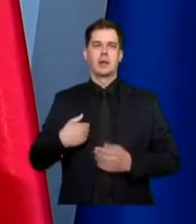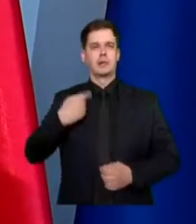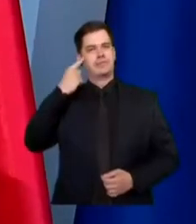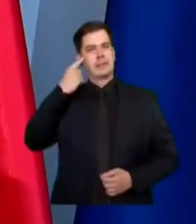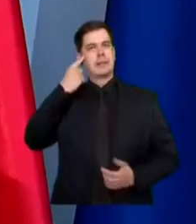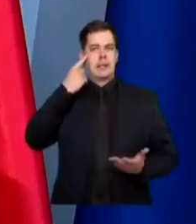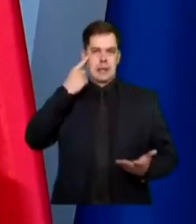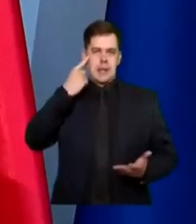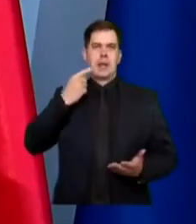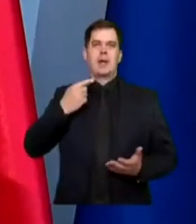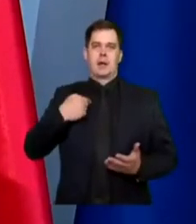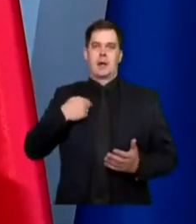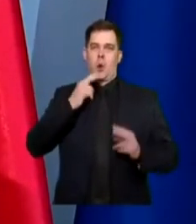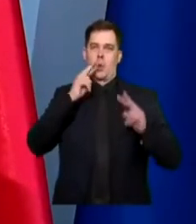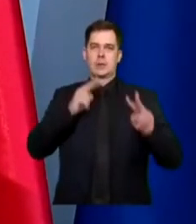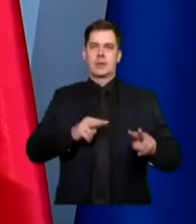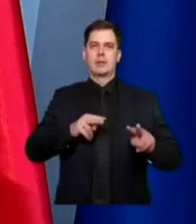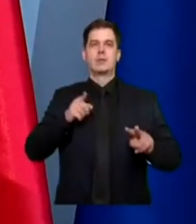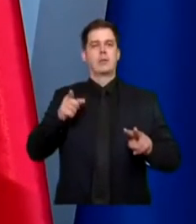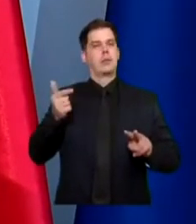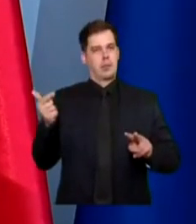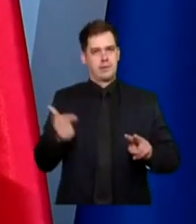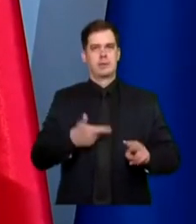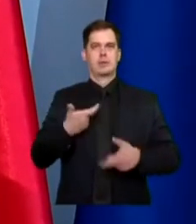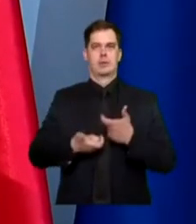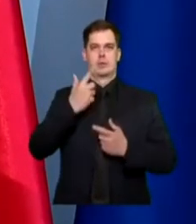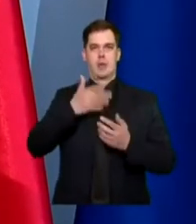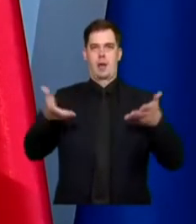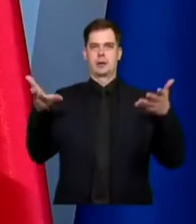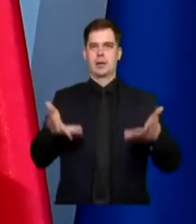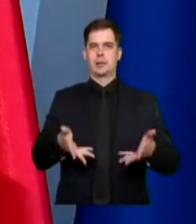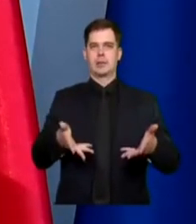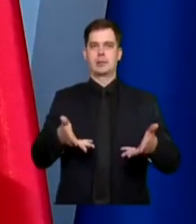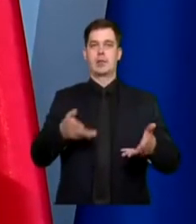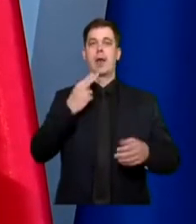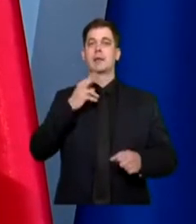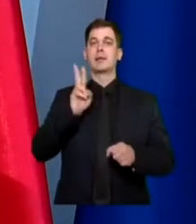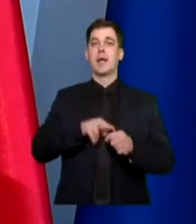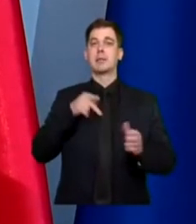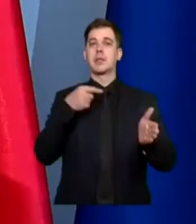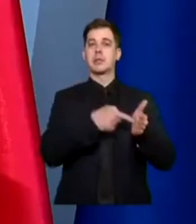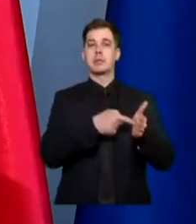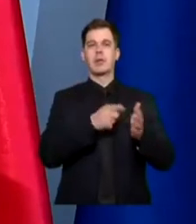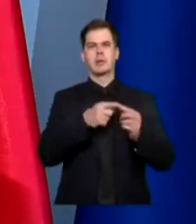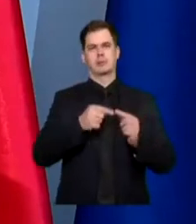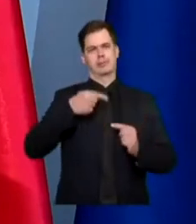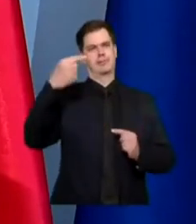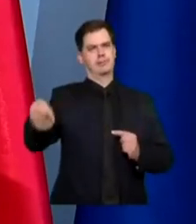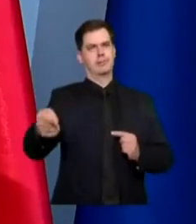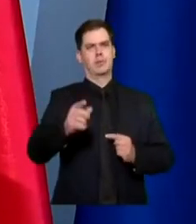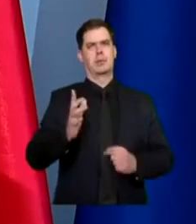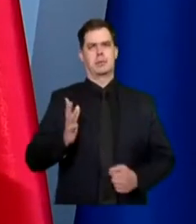uznaliśmy, że będziemy starali się przeprowadzić te egzaminy. Wyznaczyliśmy daty dosyć odległe i